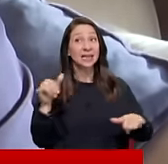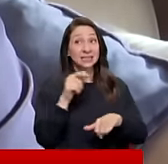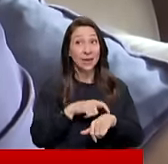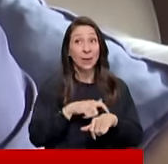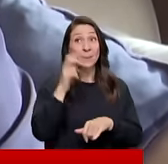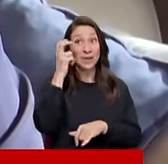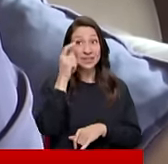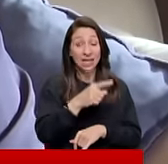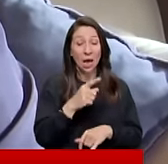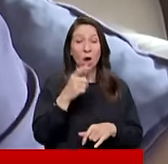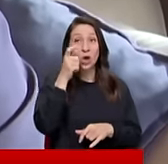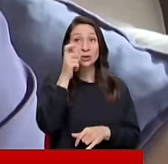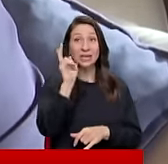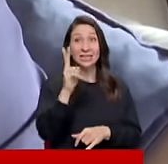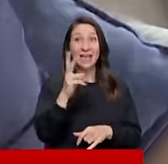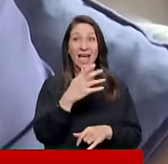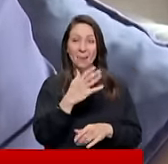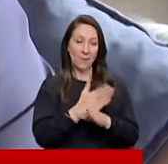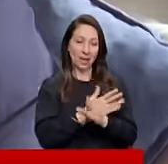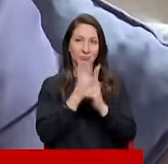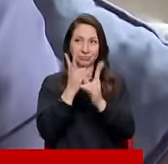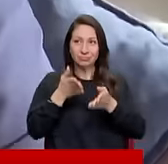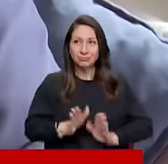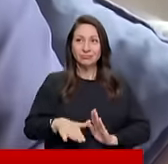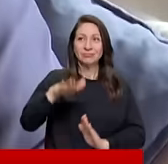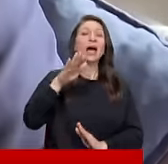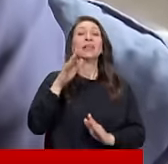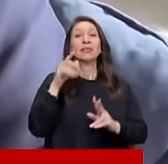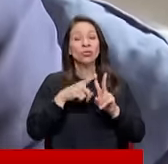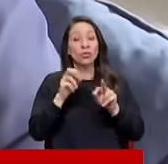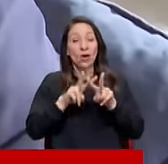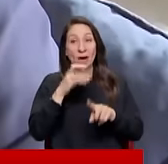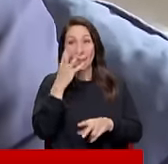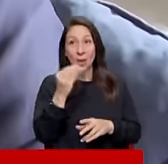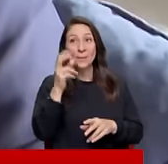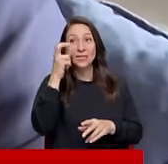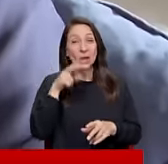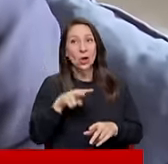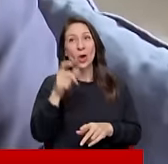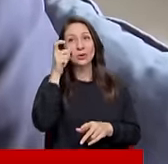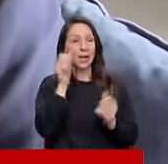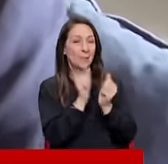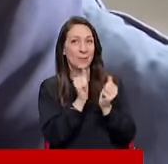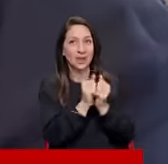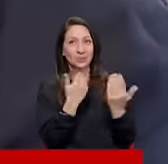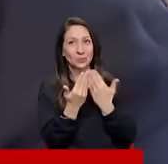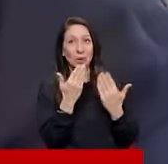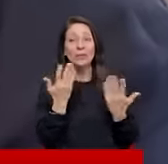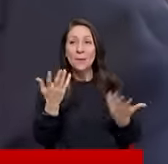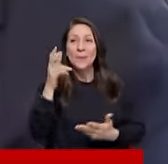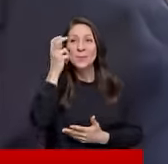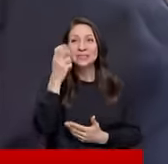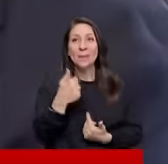zamanda Manisa, Özgür Özel'in de memleketi. Biz de NAV Haber olarak Manisa yolunda Özgür Özel'le birlikteyiz. Tabii